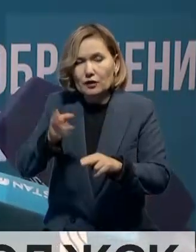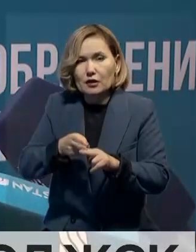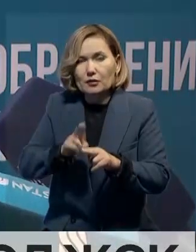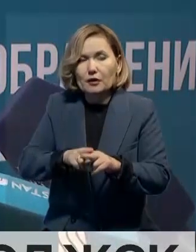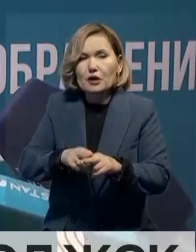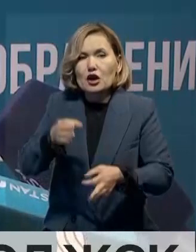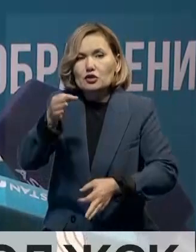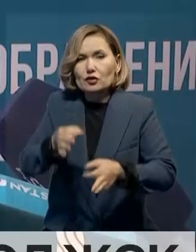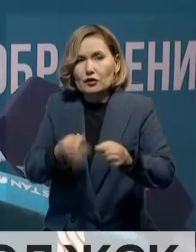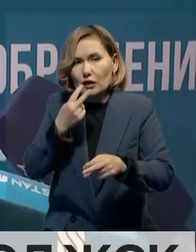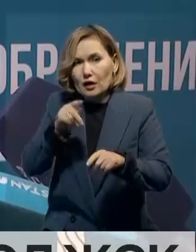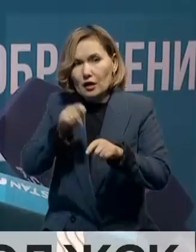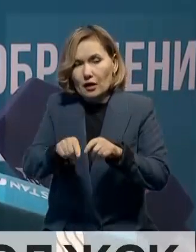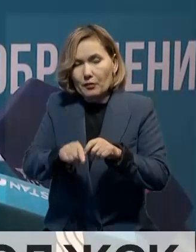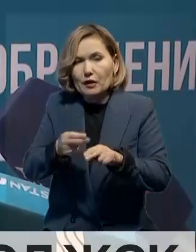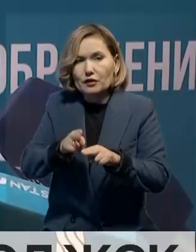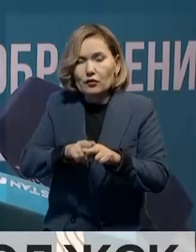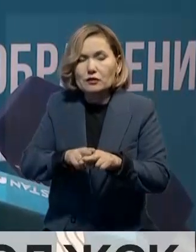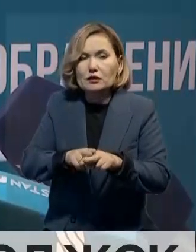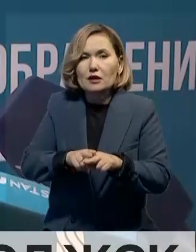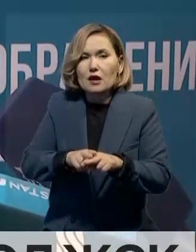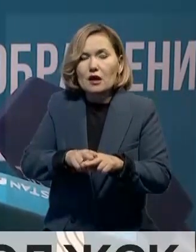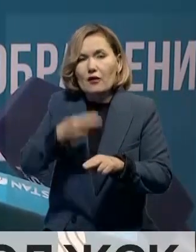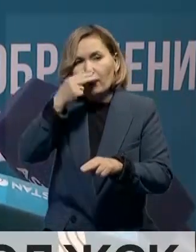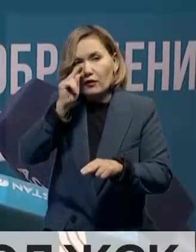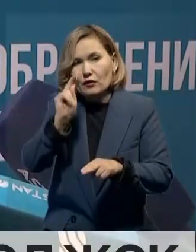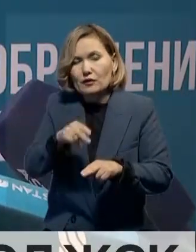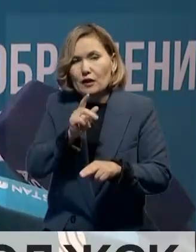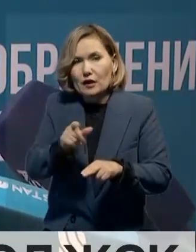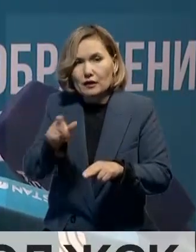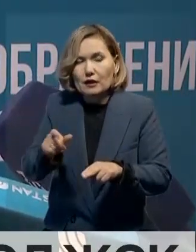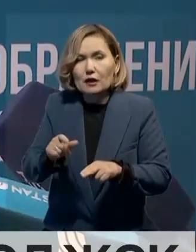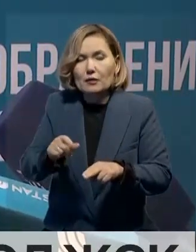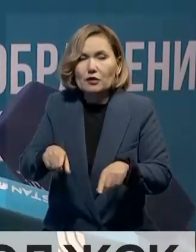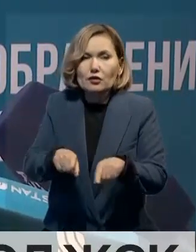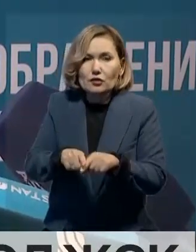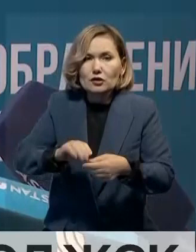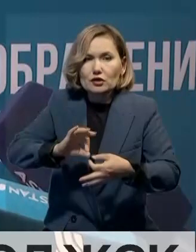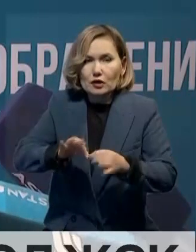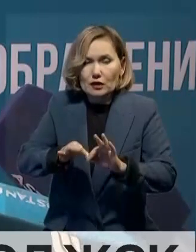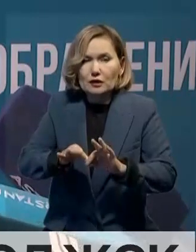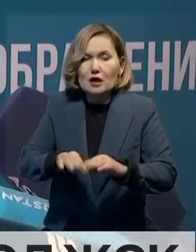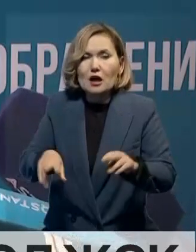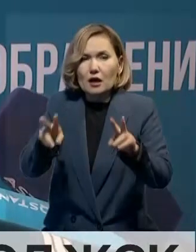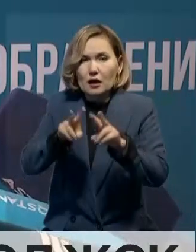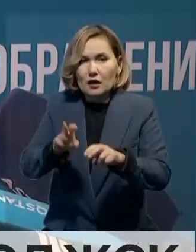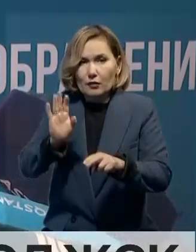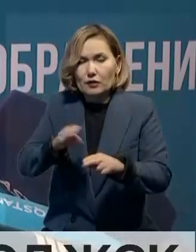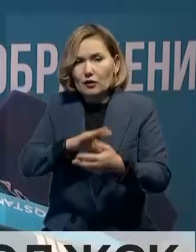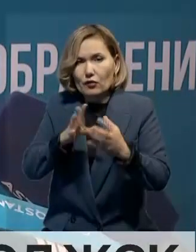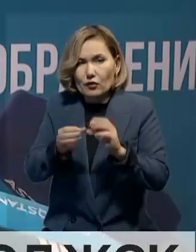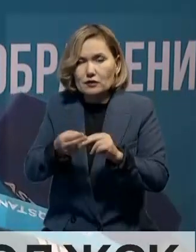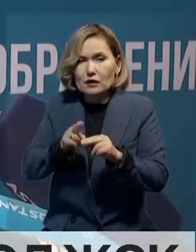соттың қарауында сотталушылар өздерінің осындай бізде тергеу әрекеттерінде немесе пенитенциарлық